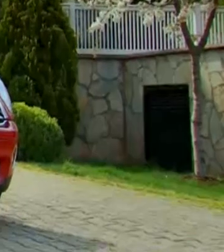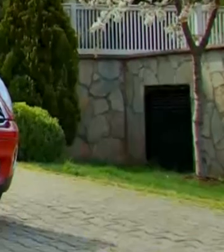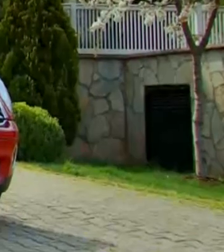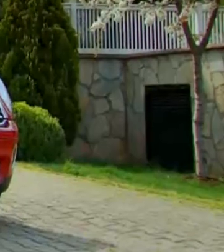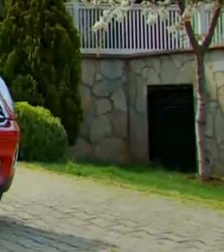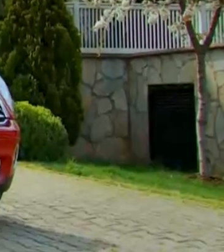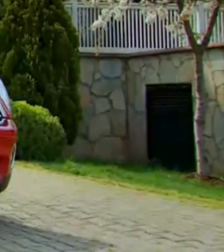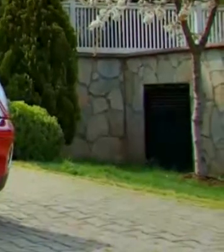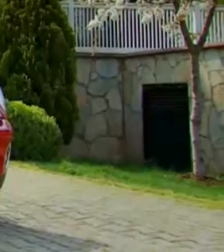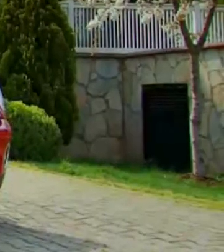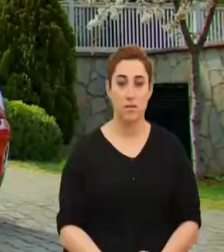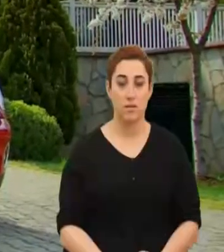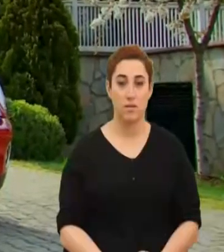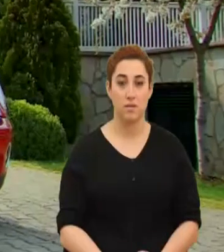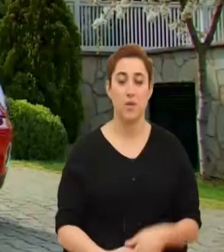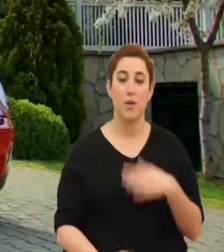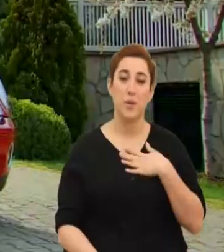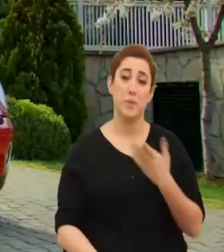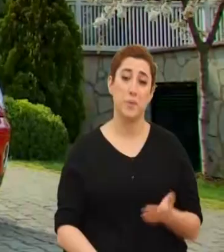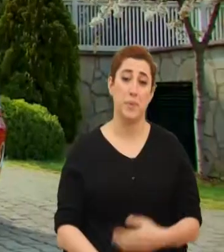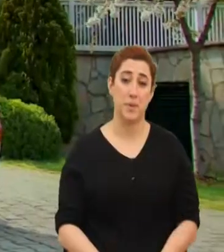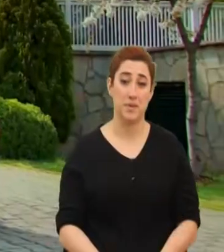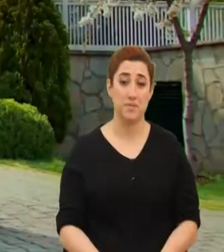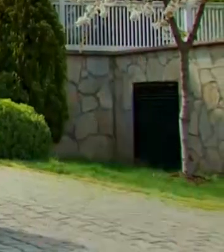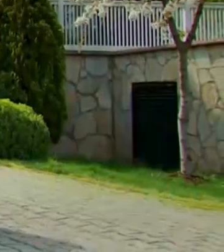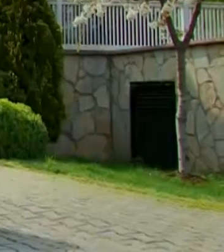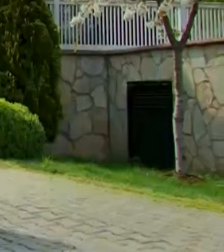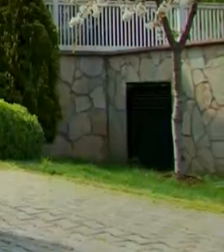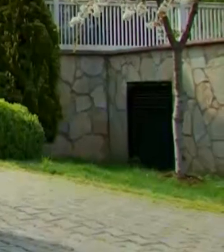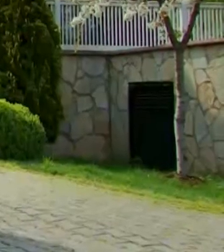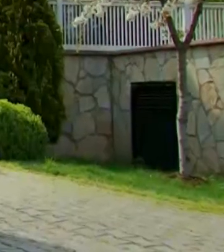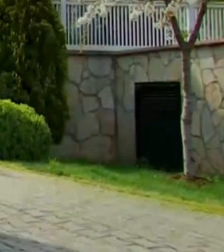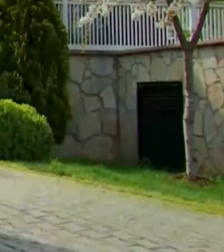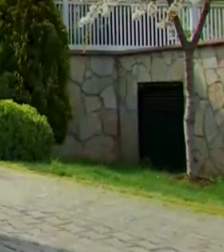alnıyla eline bir kova almış, söylenerek arabanın yanına geçti.